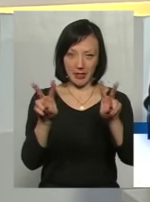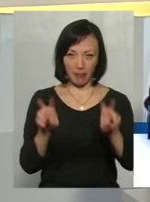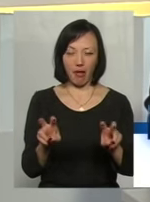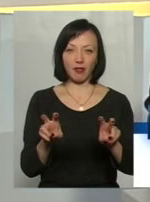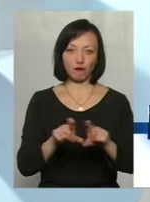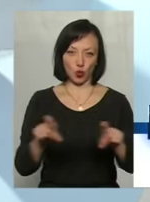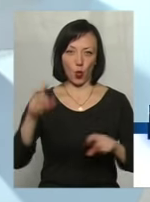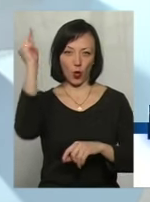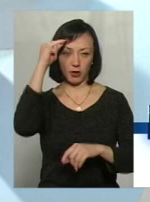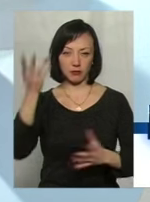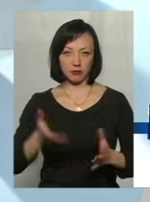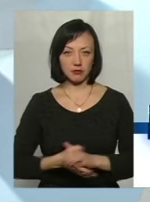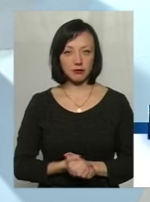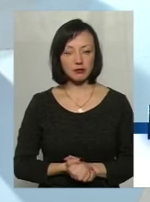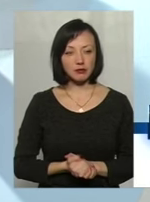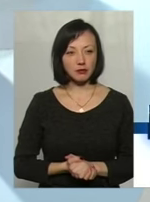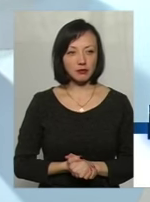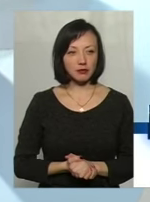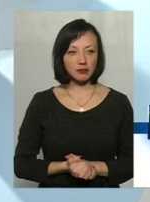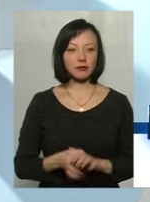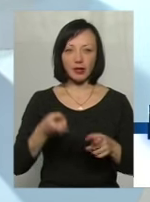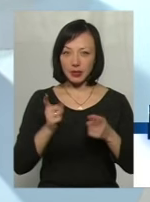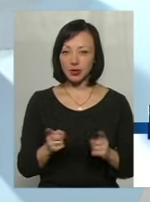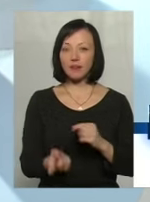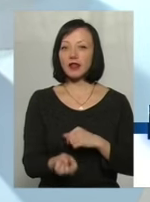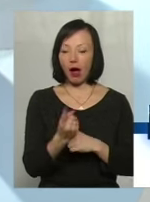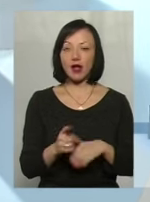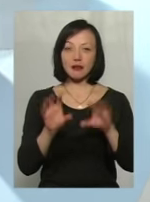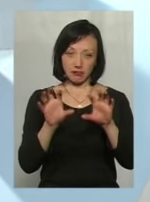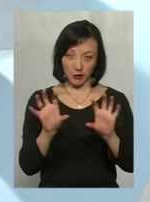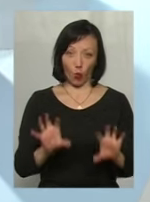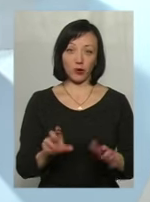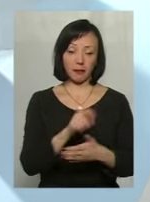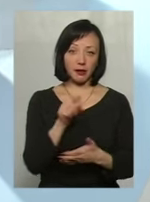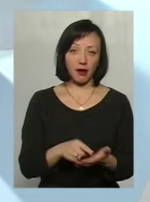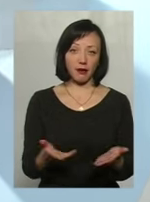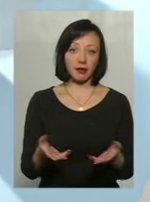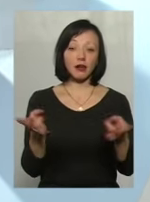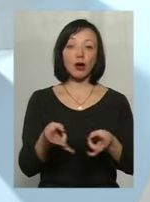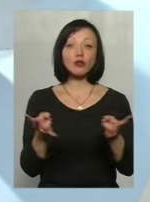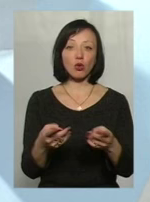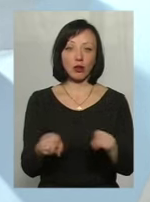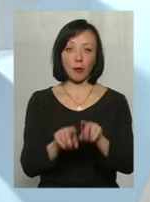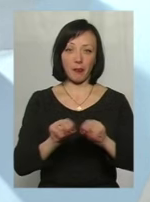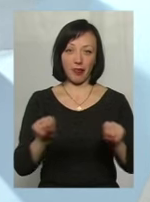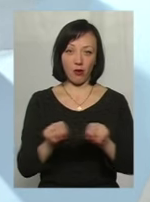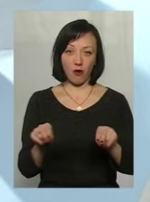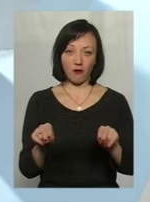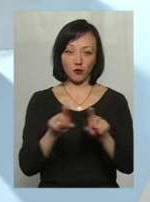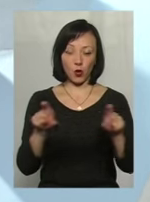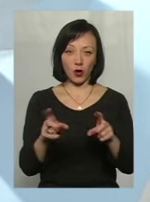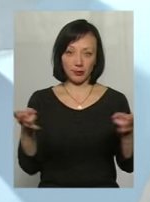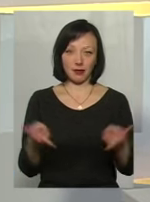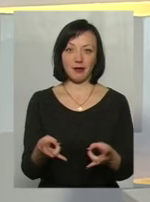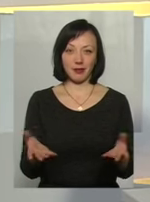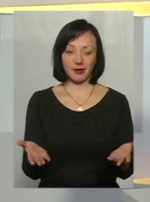предмет в навчальному процесі. Дійсно, виникає закономірне питання, ну, для чого такого педагога в принципі в школі тримати,